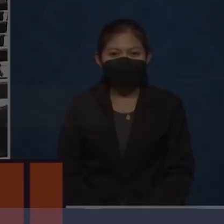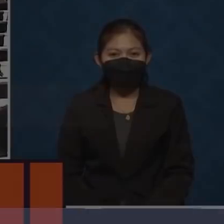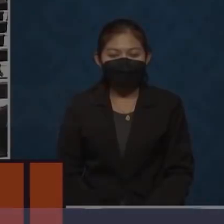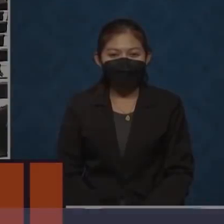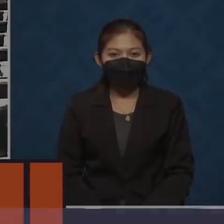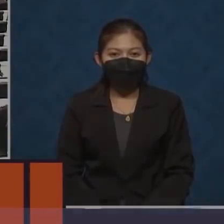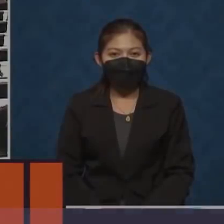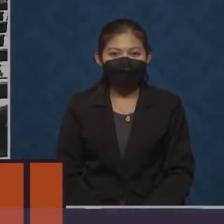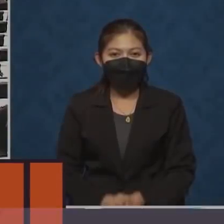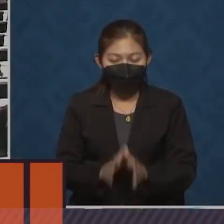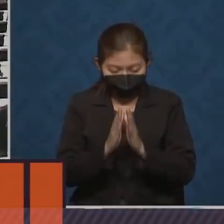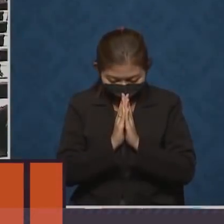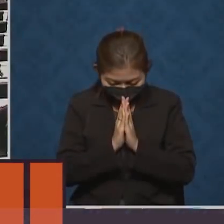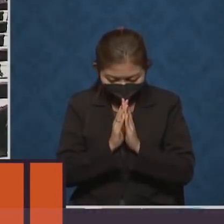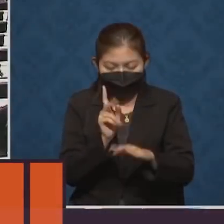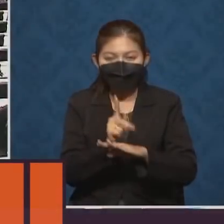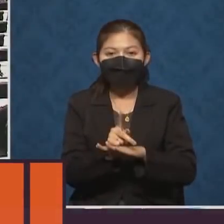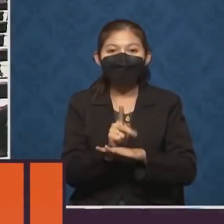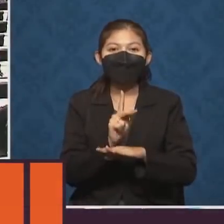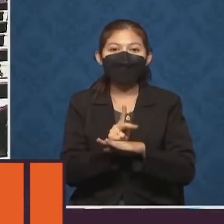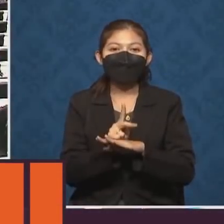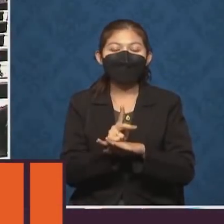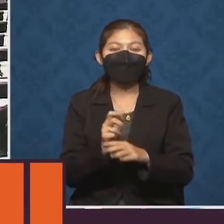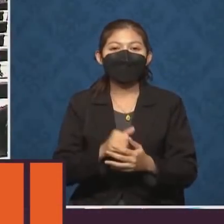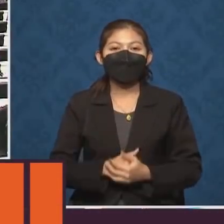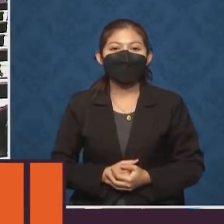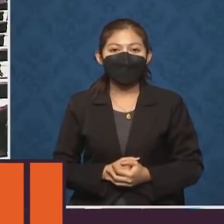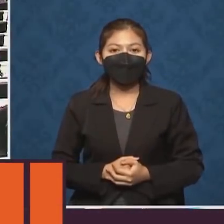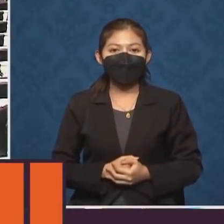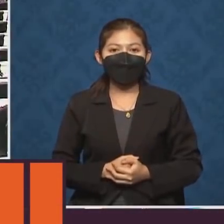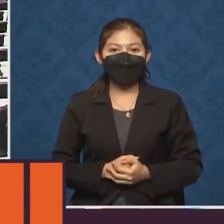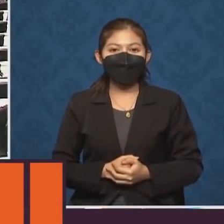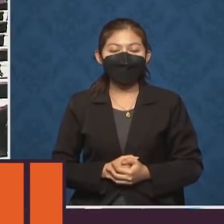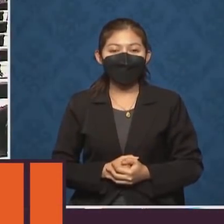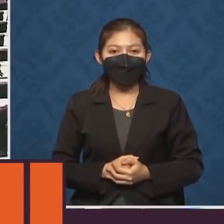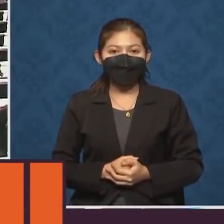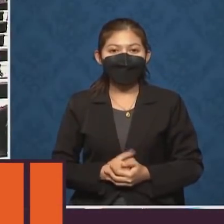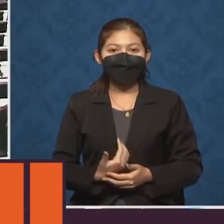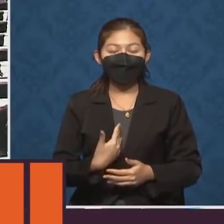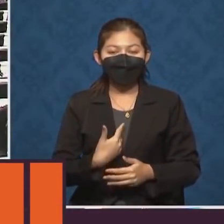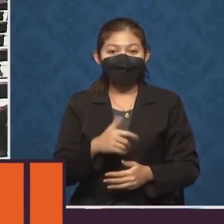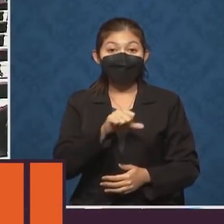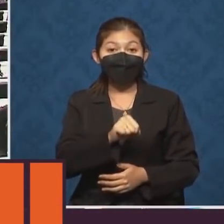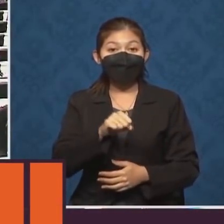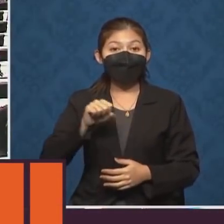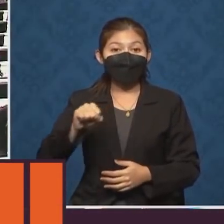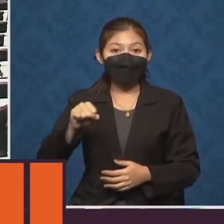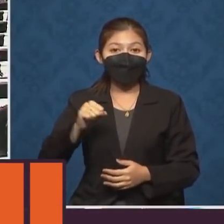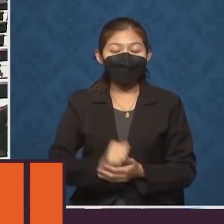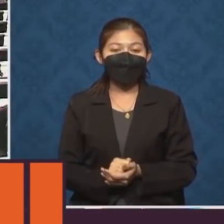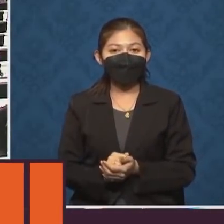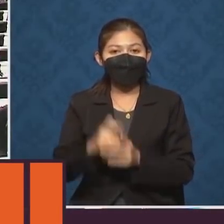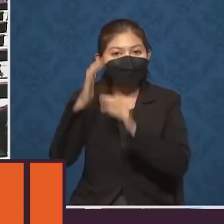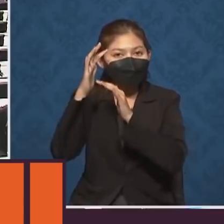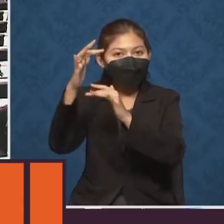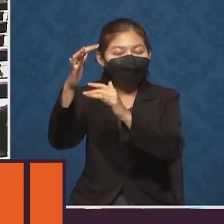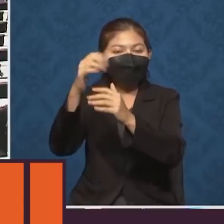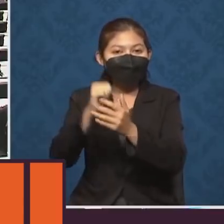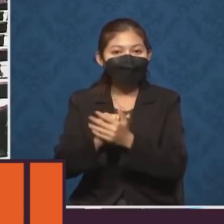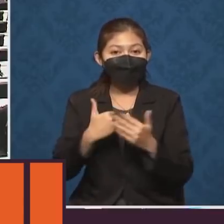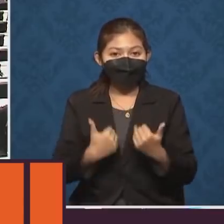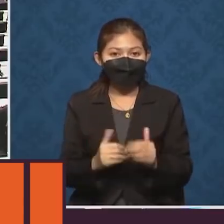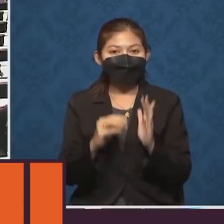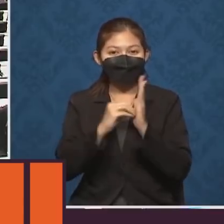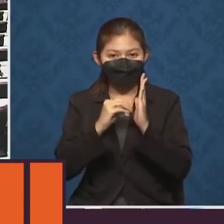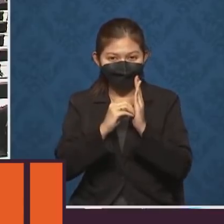ตั้งประธานที่เคารพผมพิจารณ์เชาวพัฒนวงศ์ผู้แทนราษฎรแบบบัญชีรายชื่อพรรคอ้าวไปคนกรุงเทพ